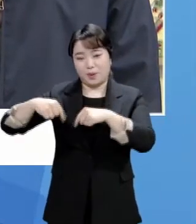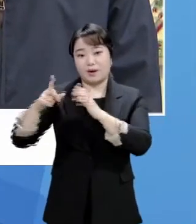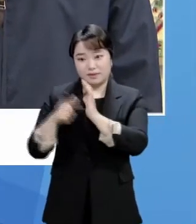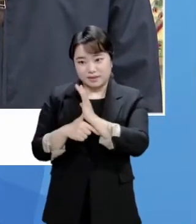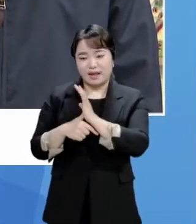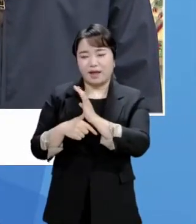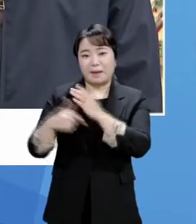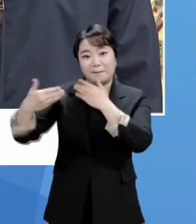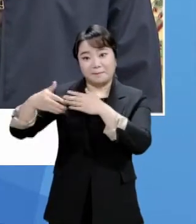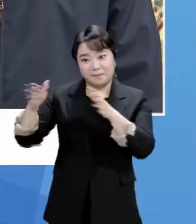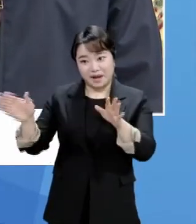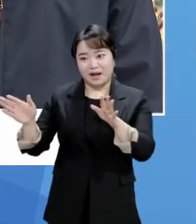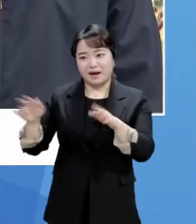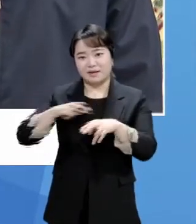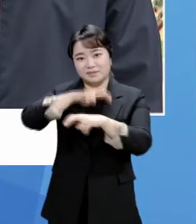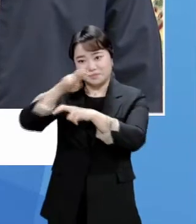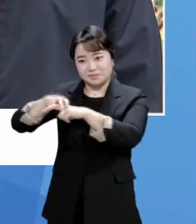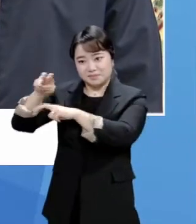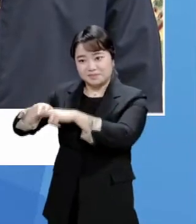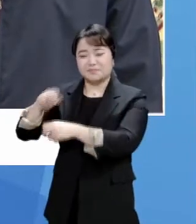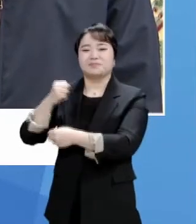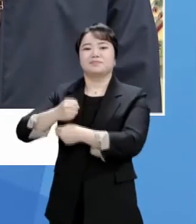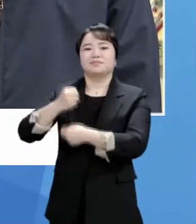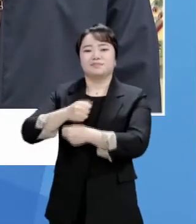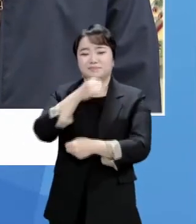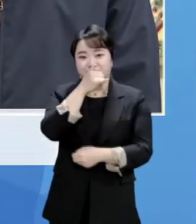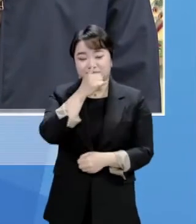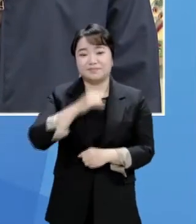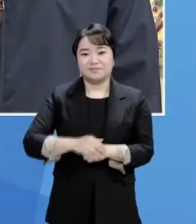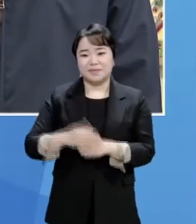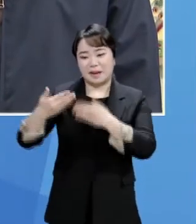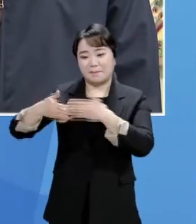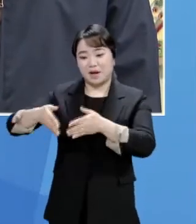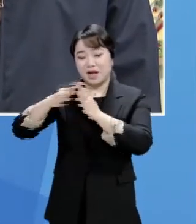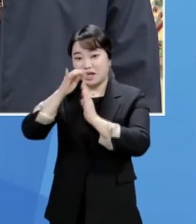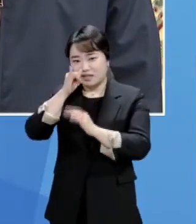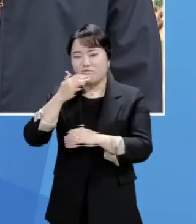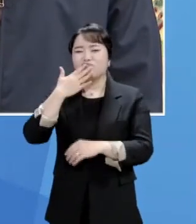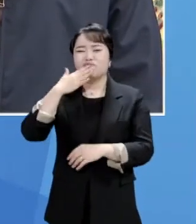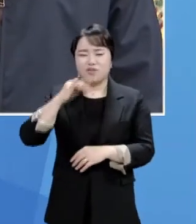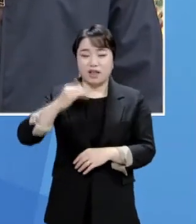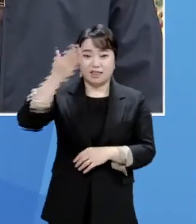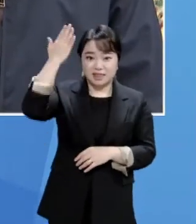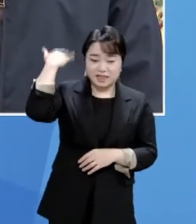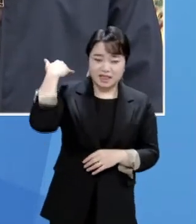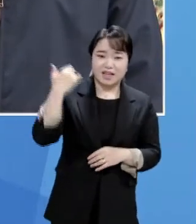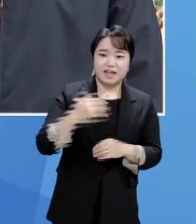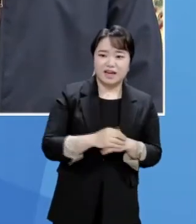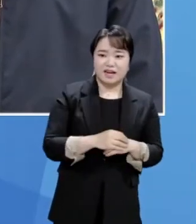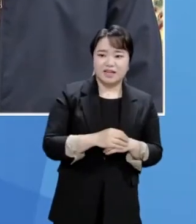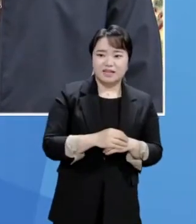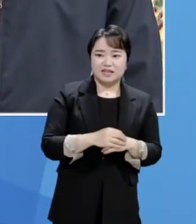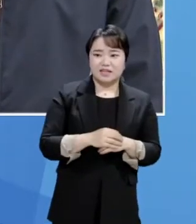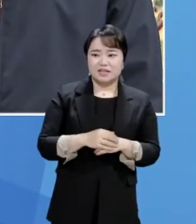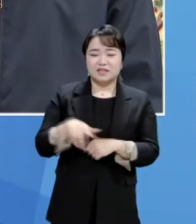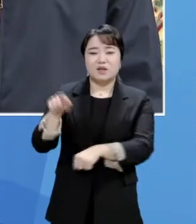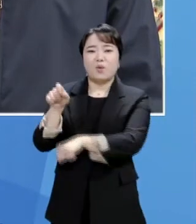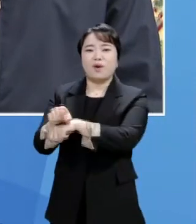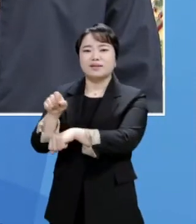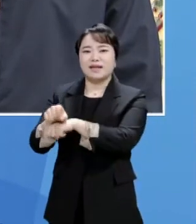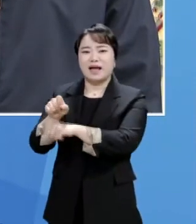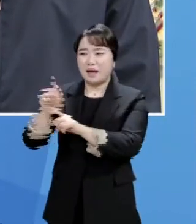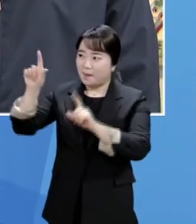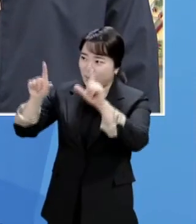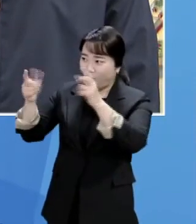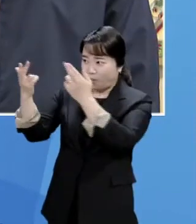때 그런 룸도 좀 더 많이 만들어서 물론 전에 이 회사가 썼던 그